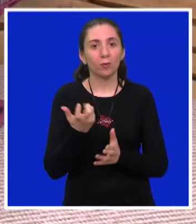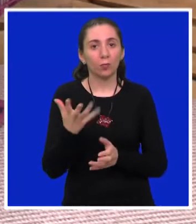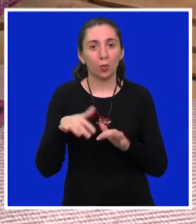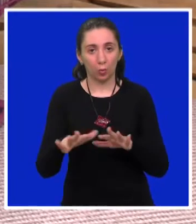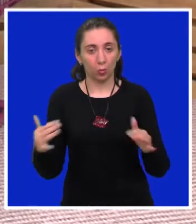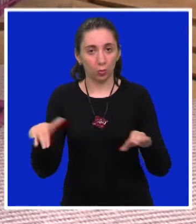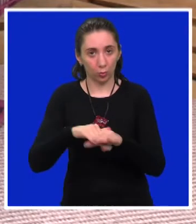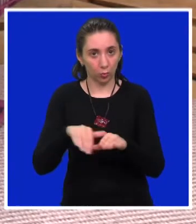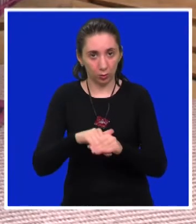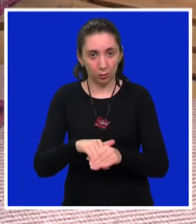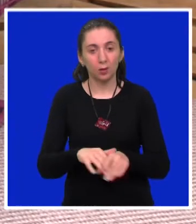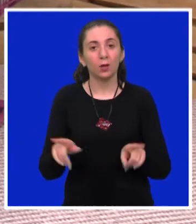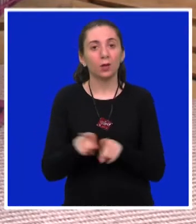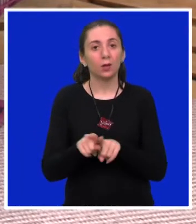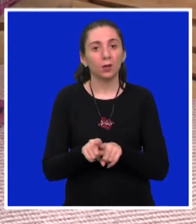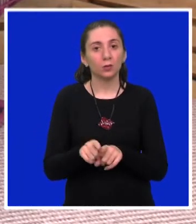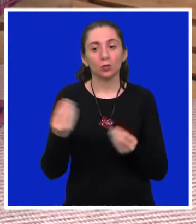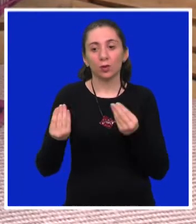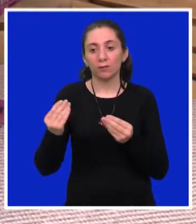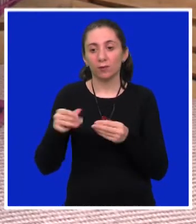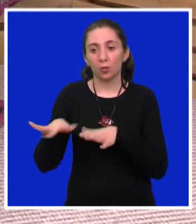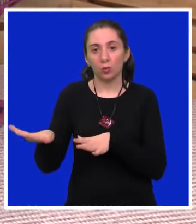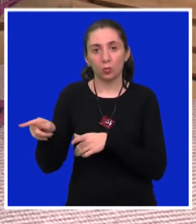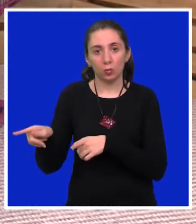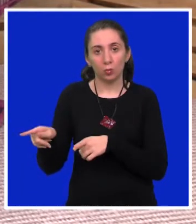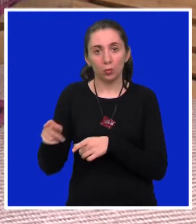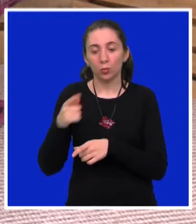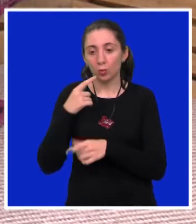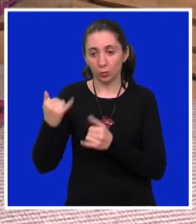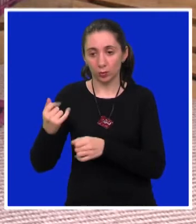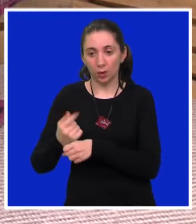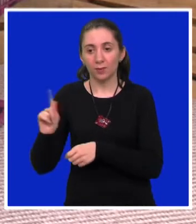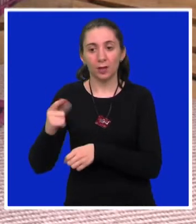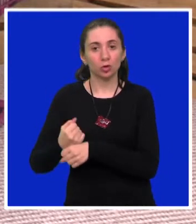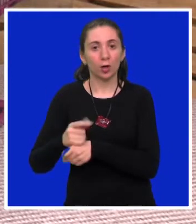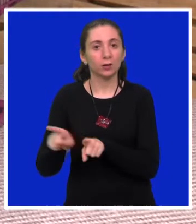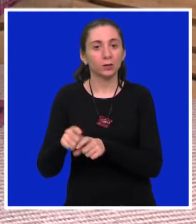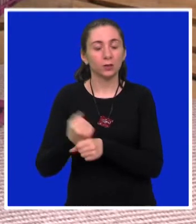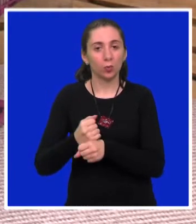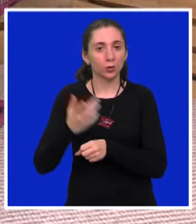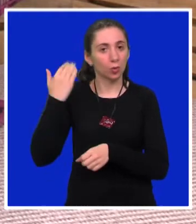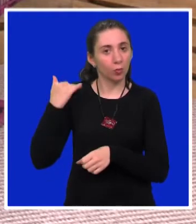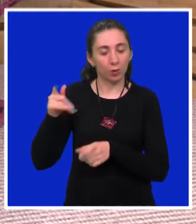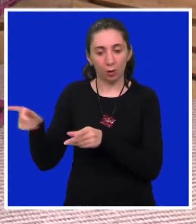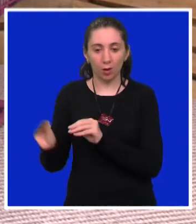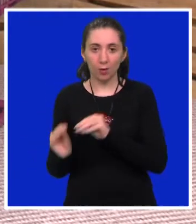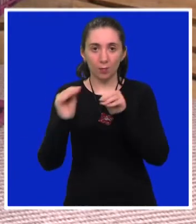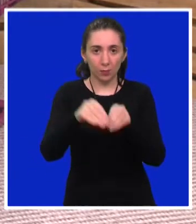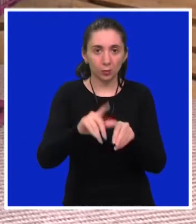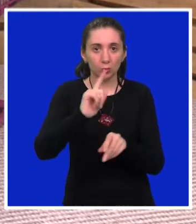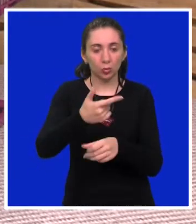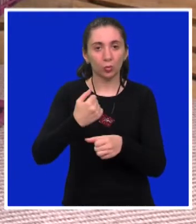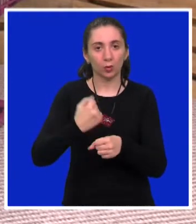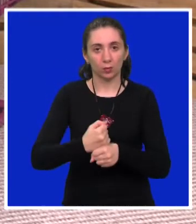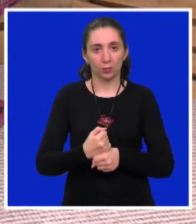jedan novi broj ljudi. Ali isto tako činjenica da neki postojeći ljudi sada više neće raditi posao koji su radili i prebacit će se na